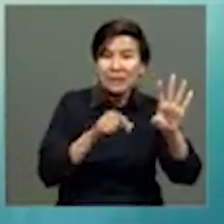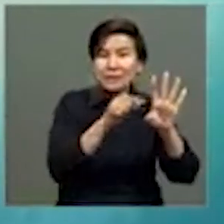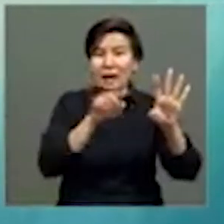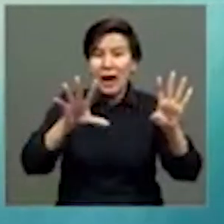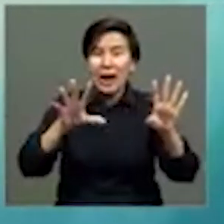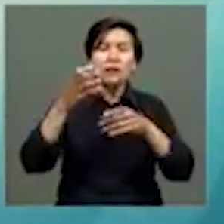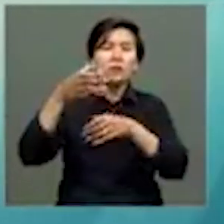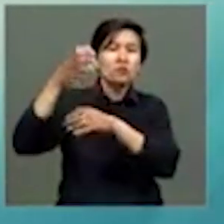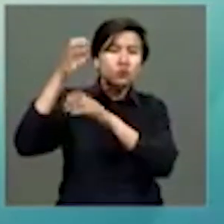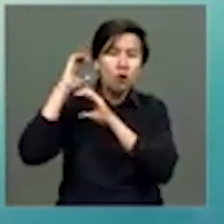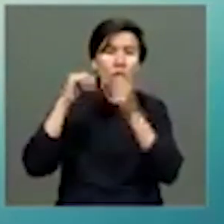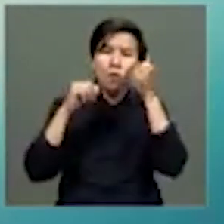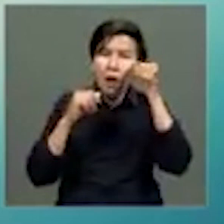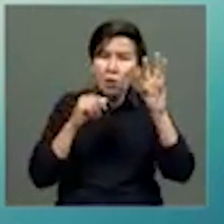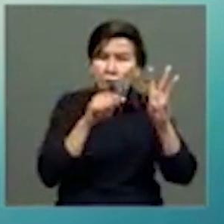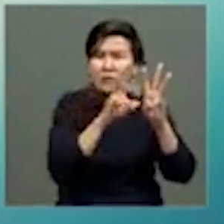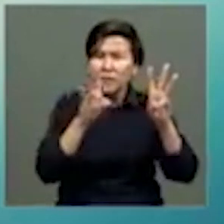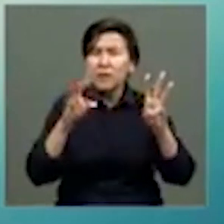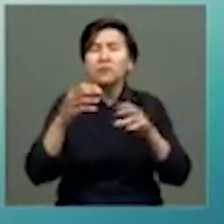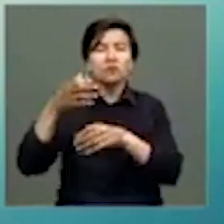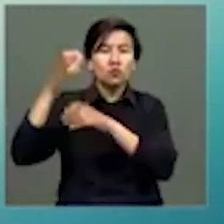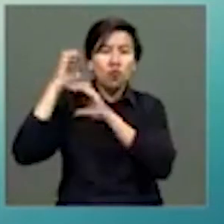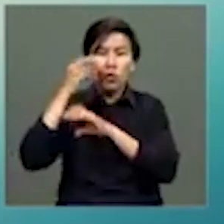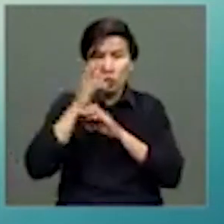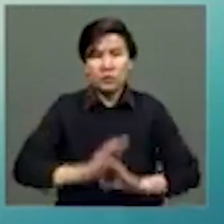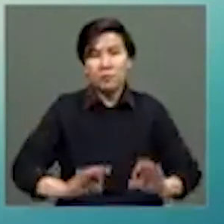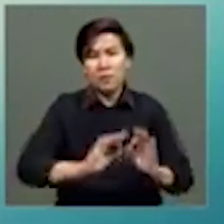เฝ้าระวังกันทั้งประเทศนะคะไปดู